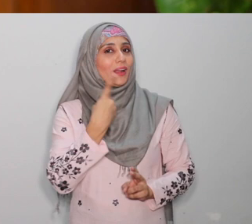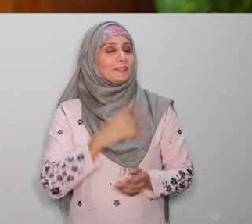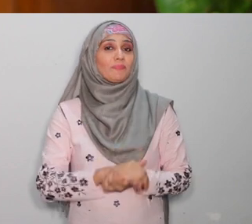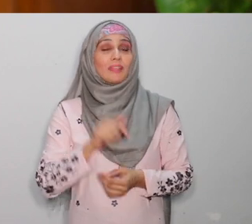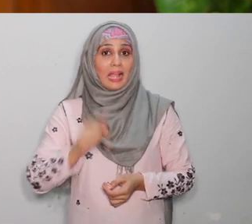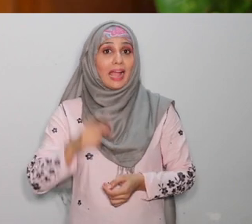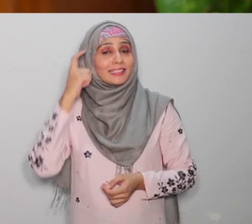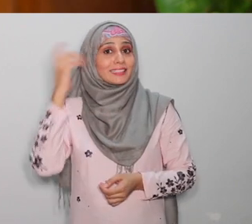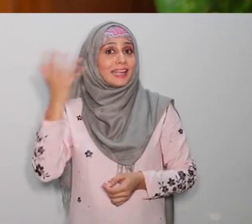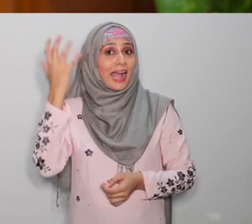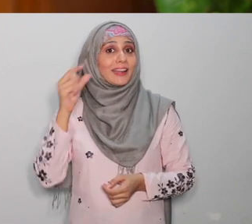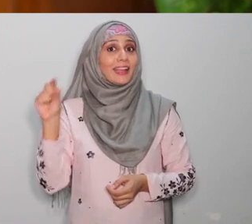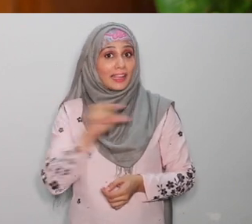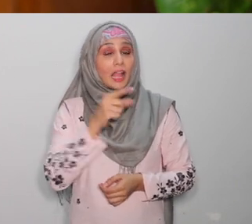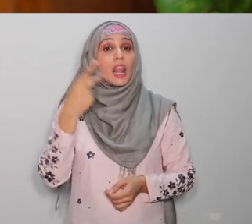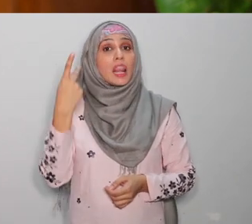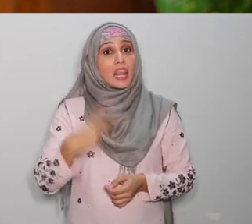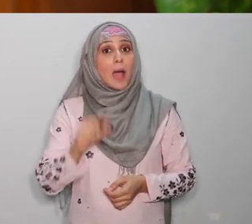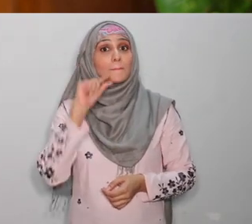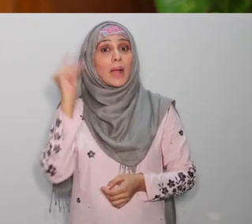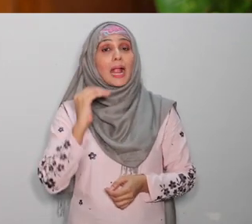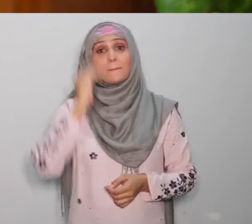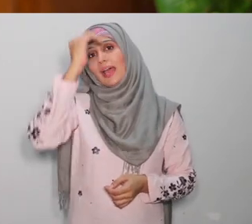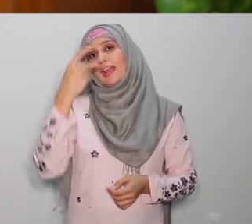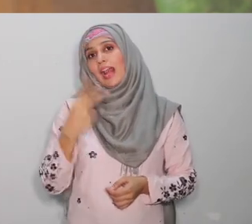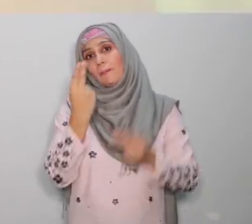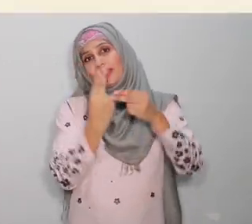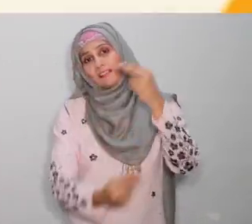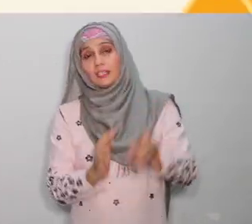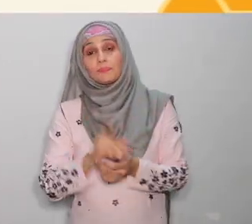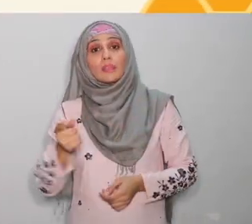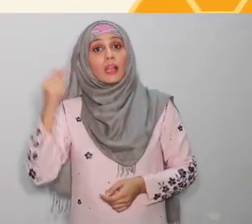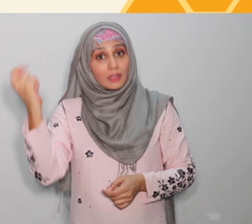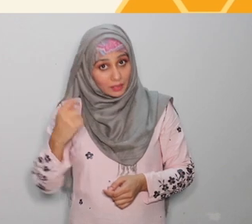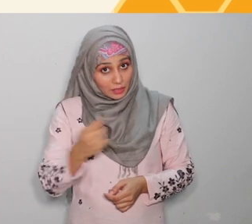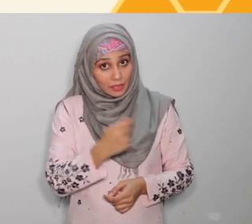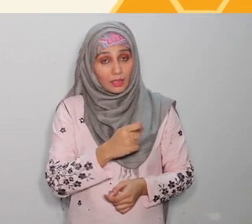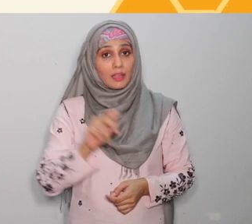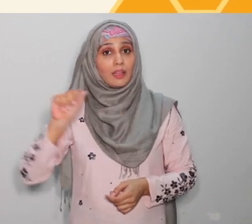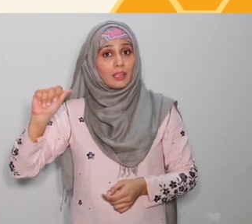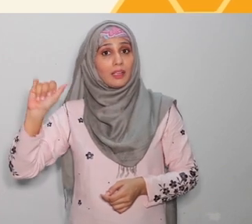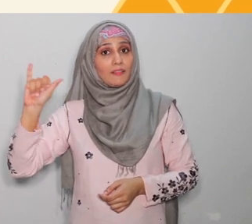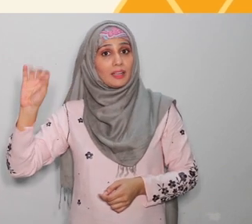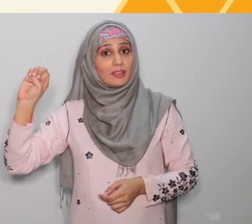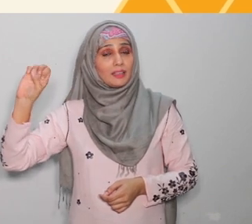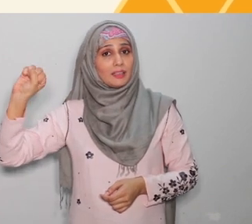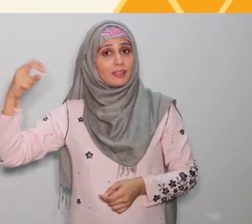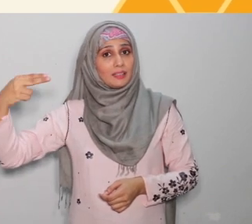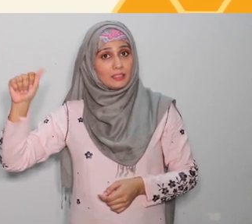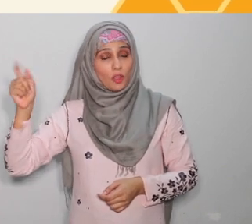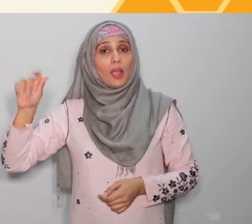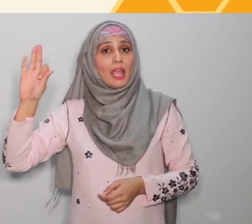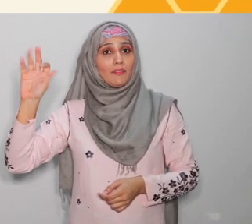मिलवाती हूं हमारी आज की कहानी भी आप अभी के ही बारे में है और इसके मुसन्निफीन है आशा